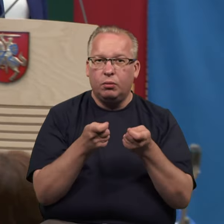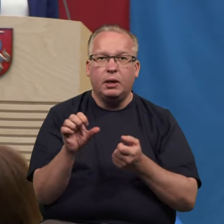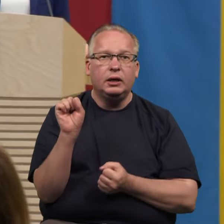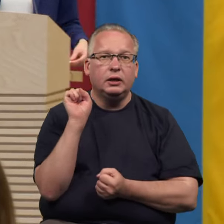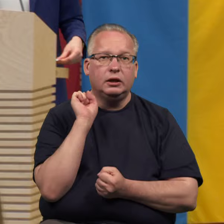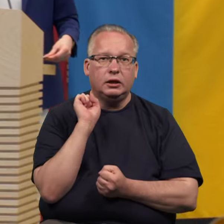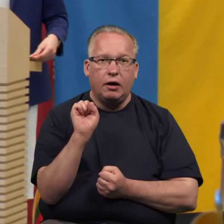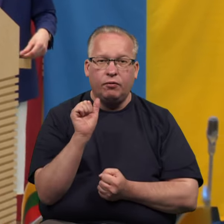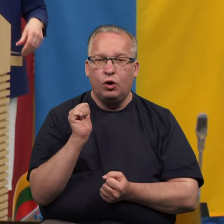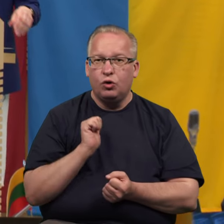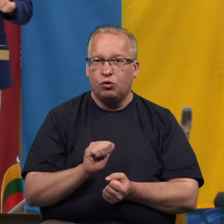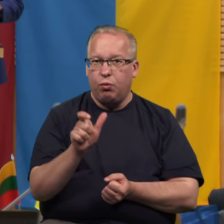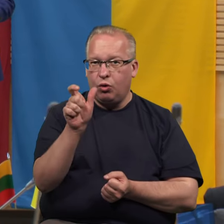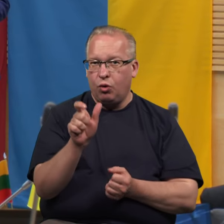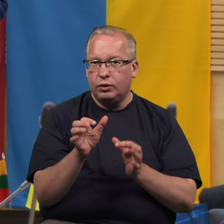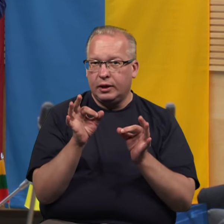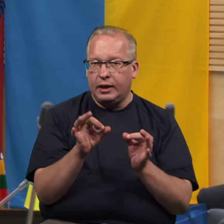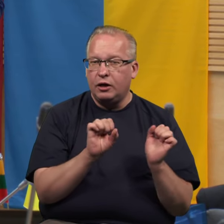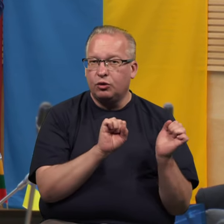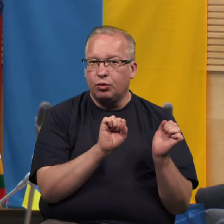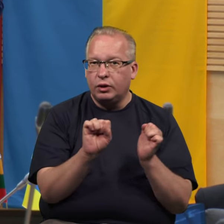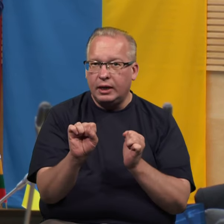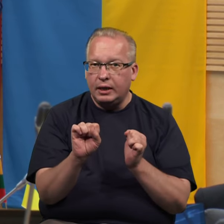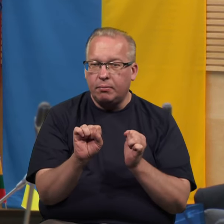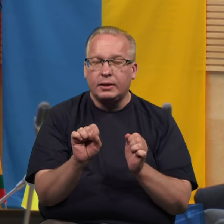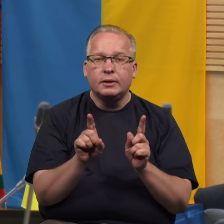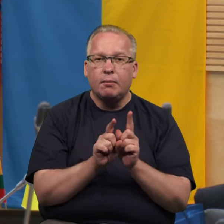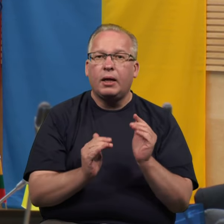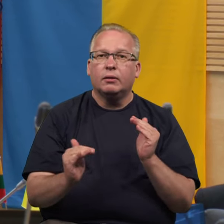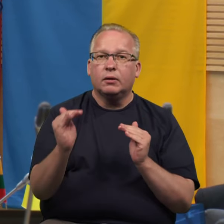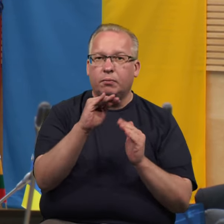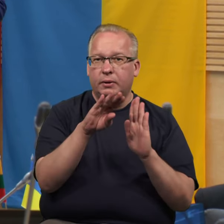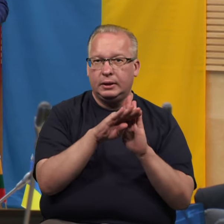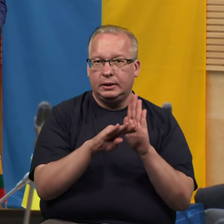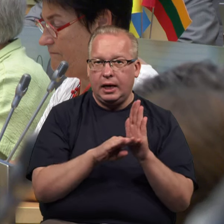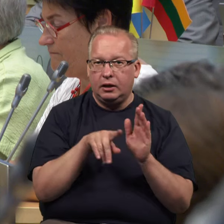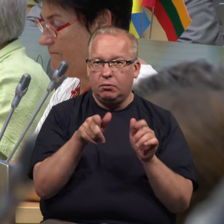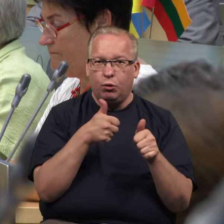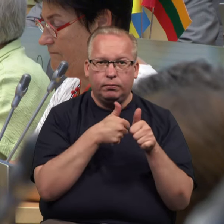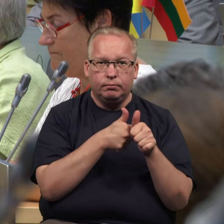demokratijos ir žmogaus teisių gynimas, teisės viršenybės principo laikymasis.